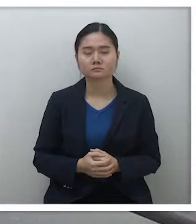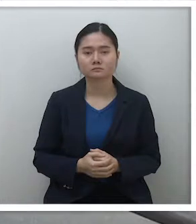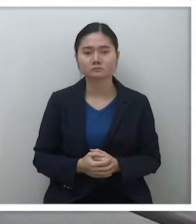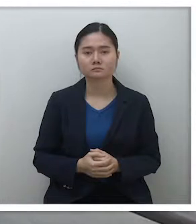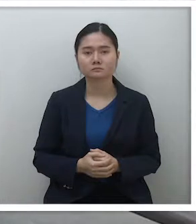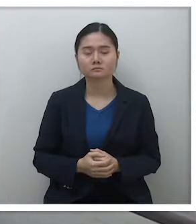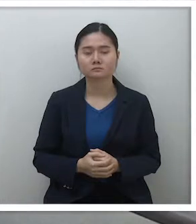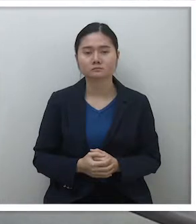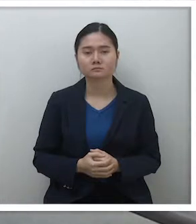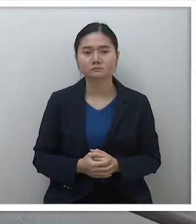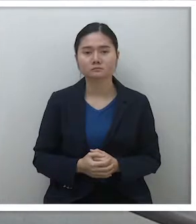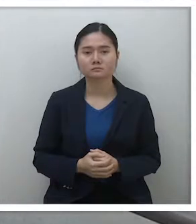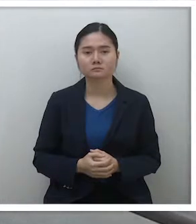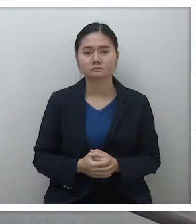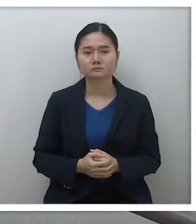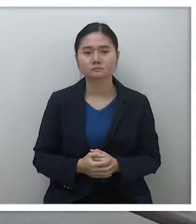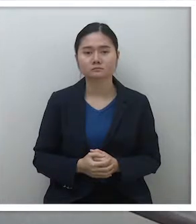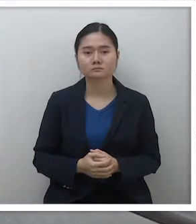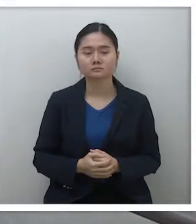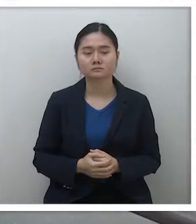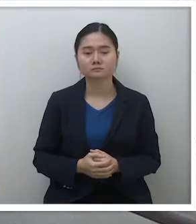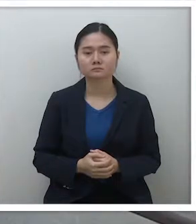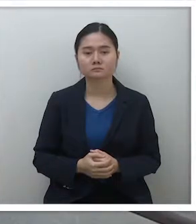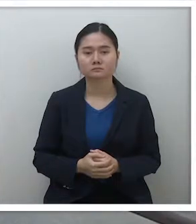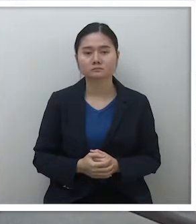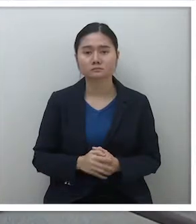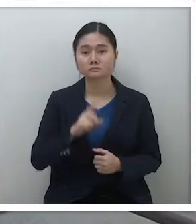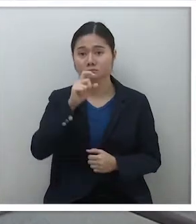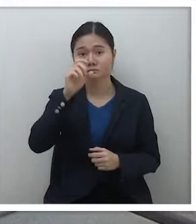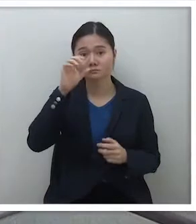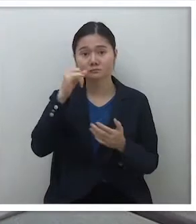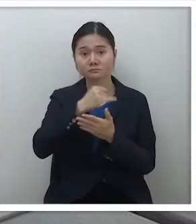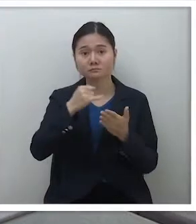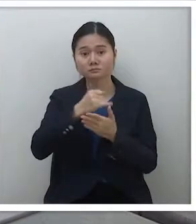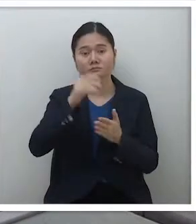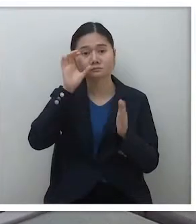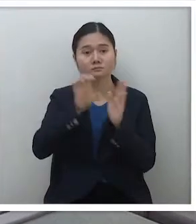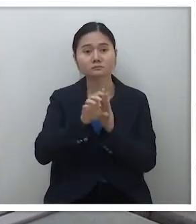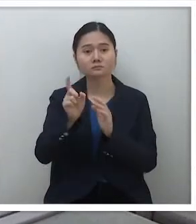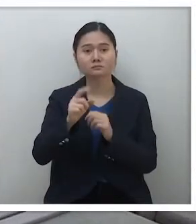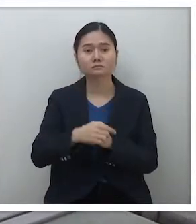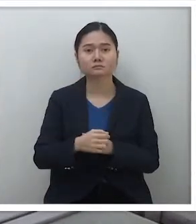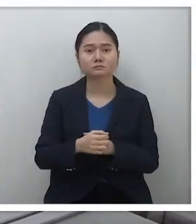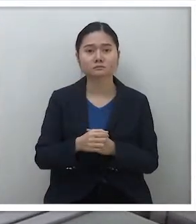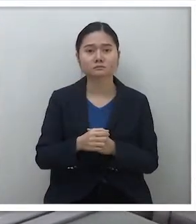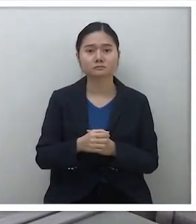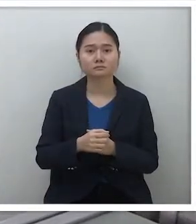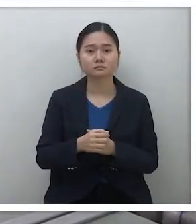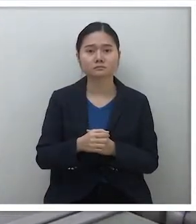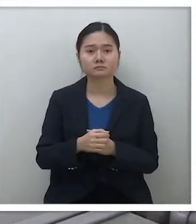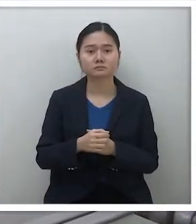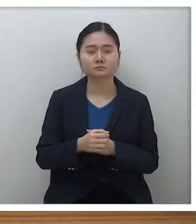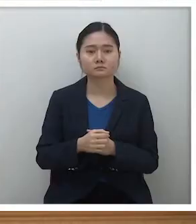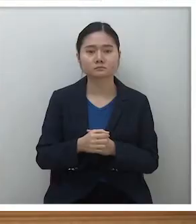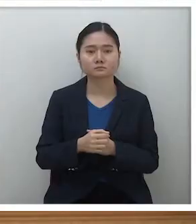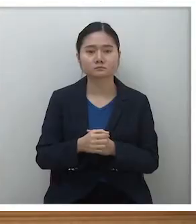ลืมถามไปพวกเราวาดภาพด้วยเมาส์อะไรครับเมาส์หนูเมาส์หนูแบบนี้ใช่ไหม